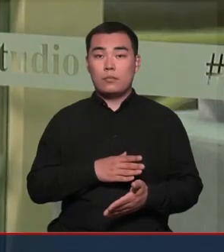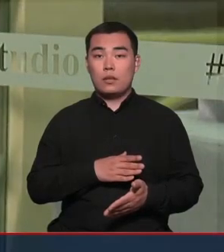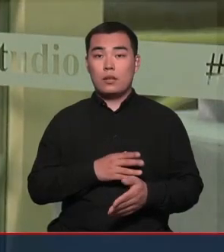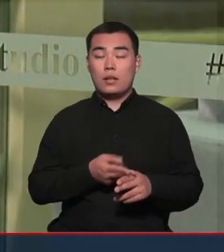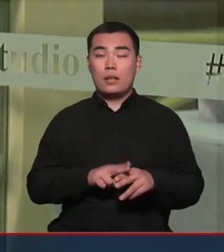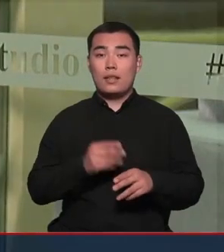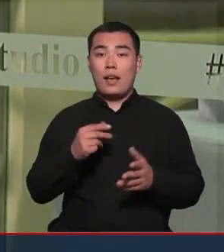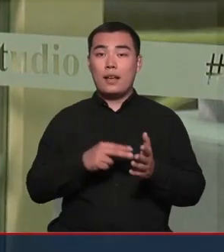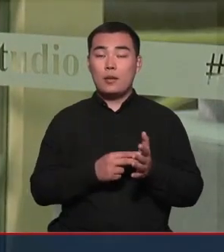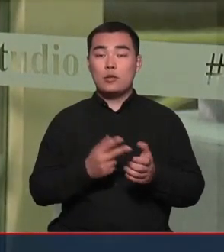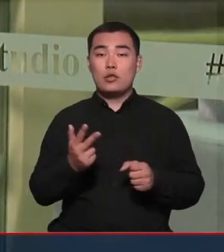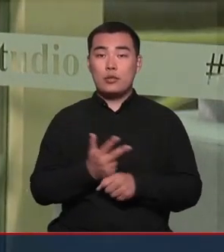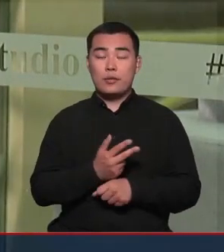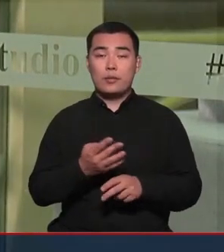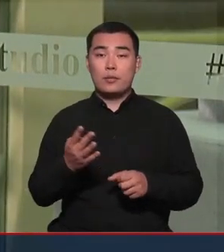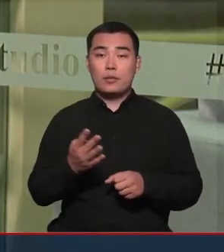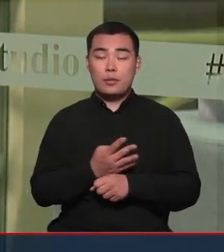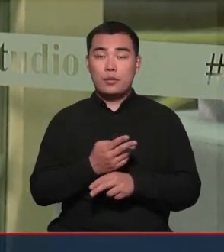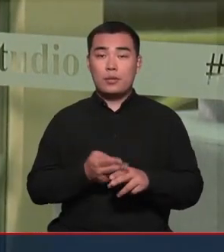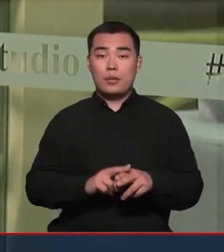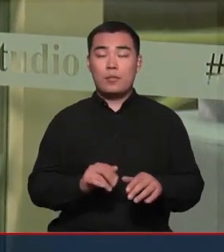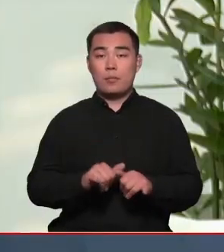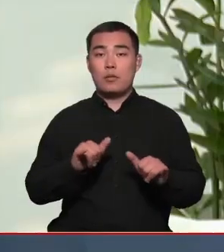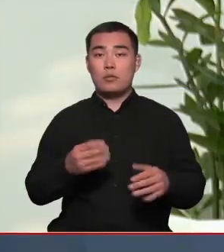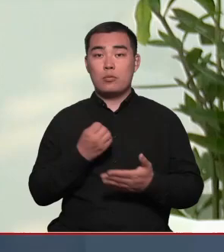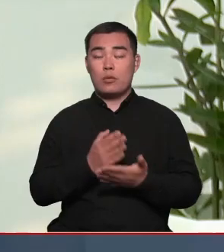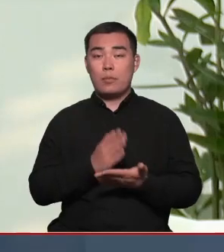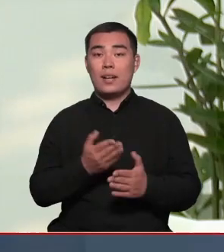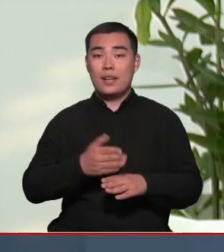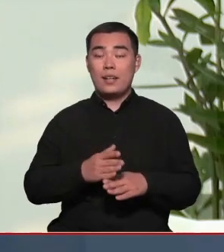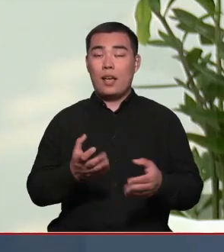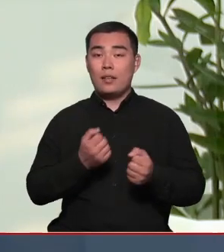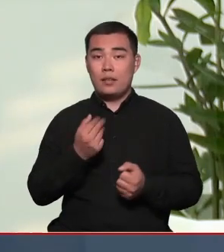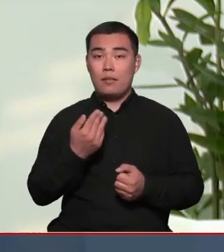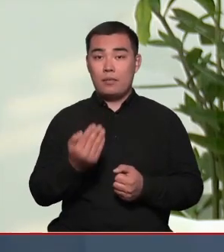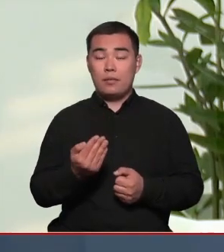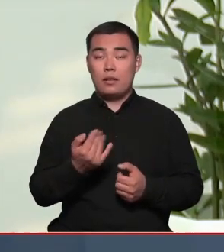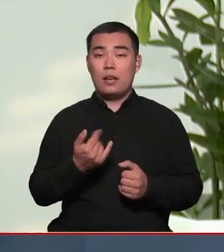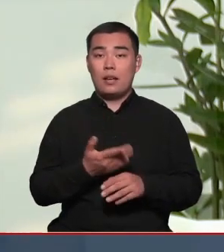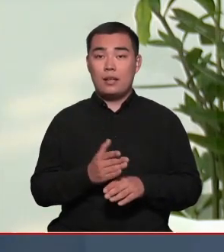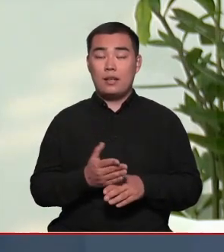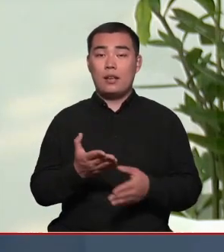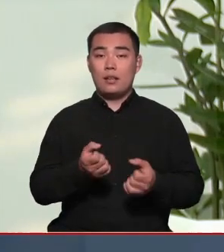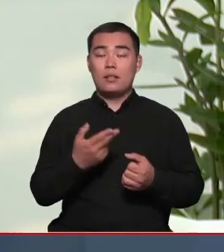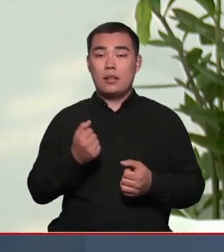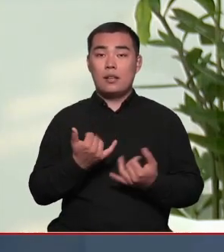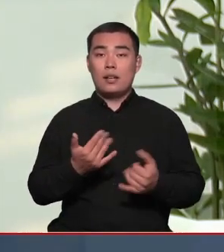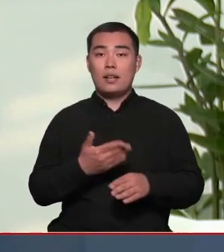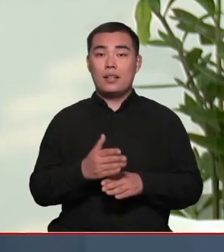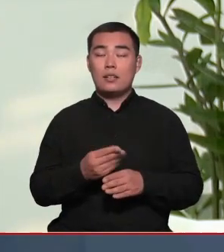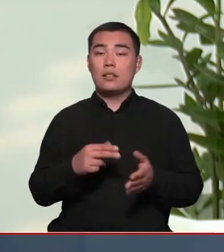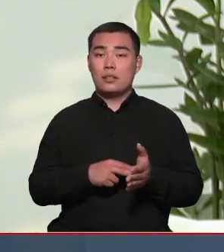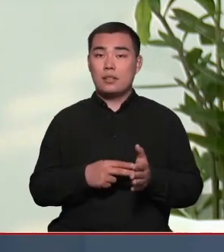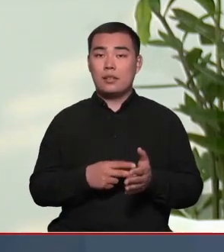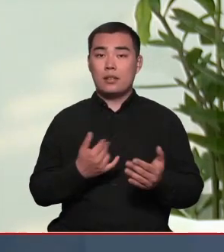Олардың тарифтерін 3 есе, 3,5 есе бізден көбірек үлкен. Кредит аласыздар ғой сіздер? Кредит аласыздар. Қазір кредиттеріңіз қанша